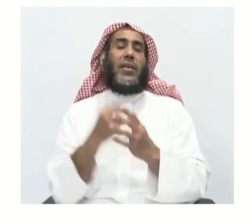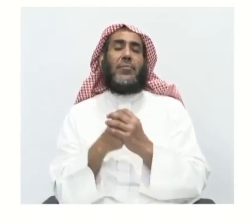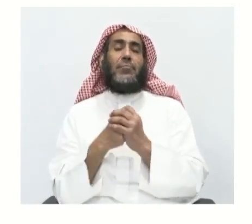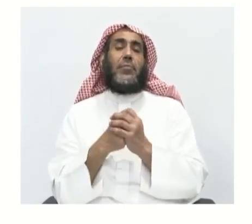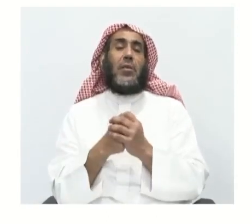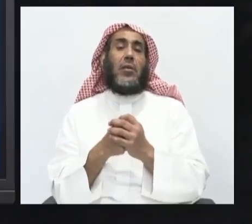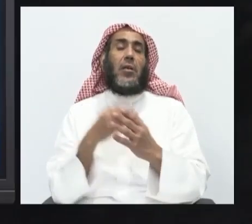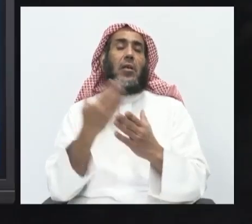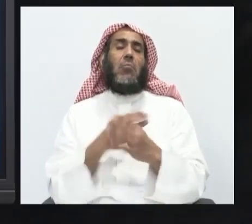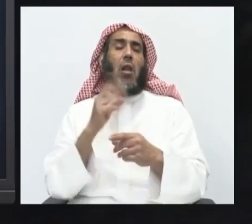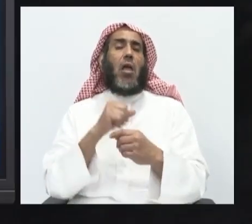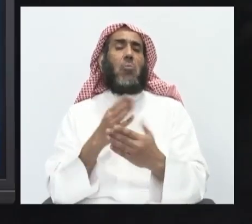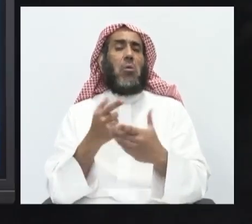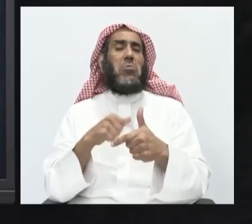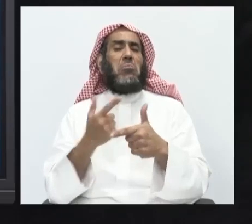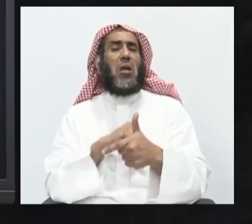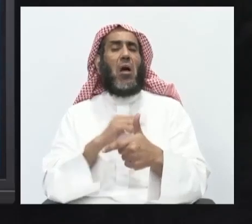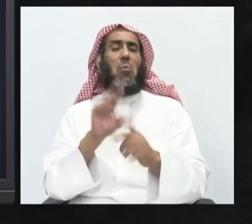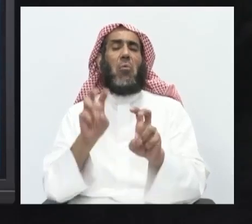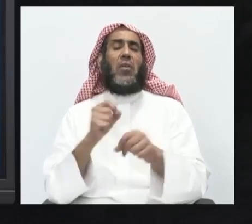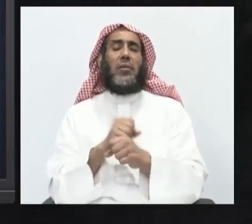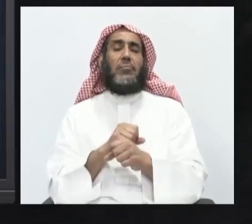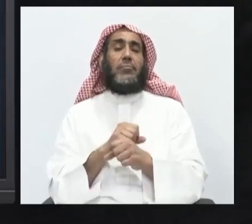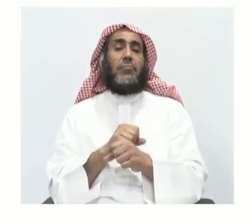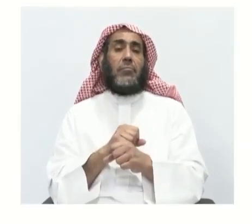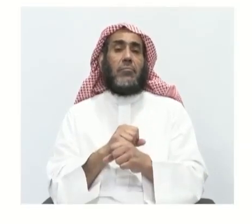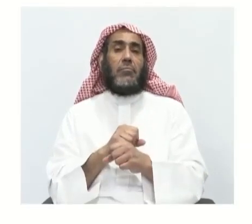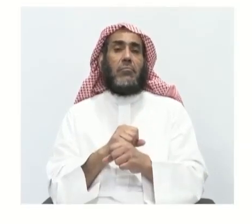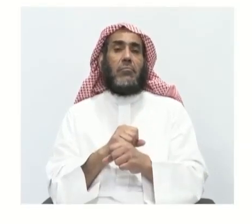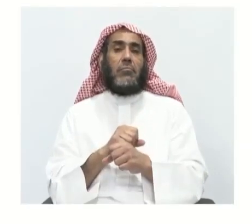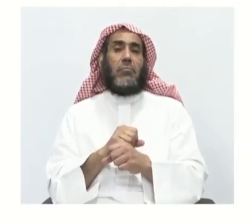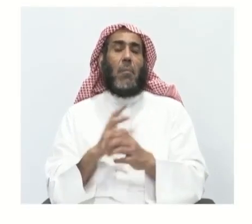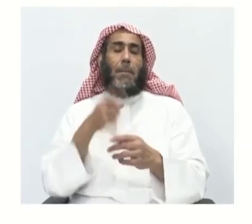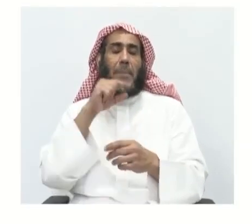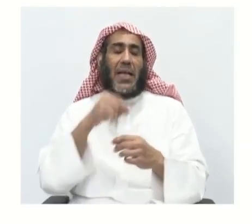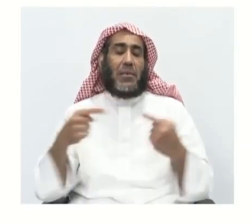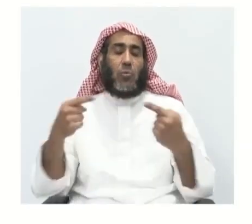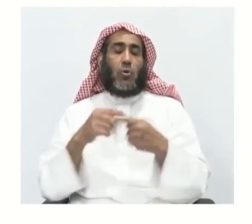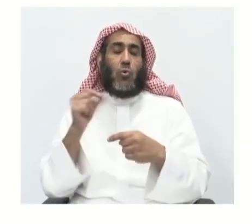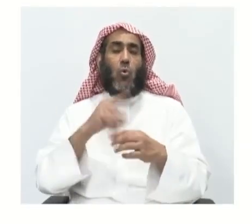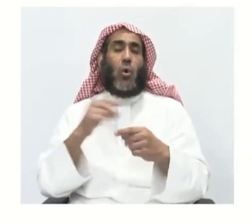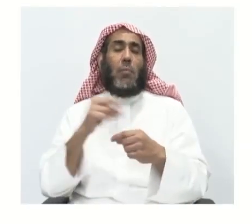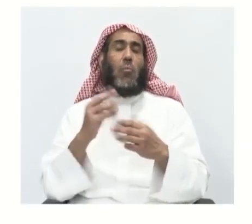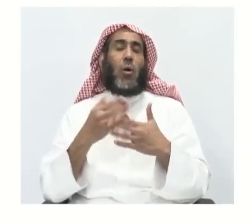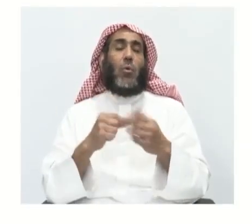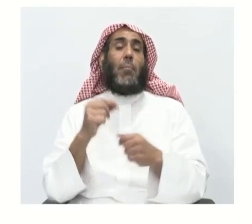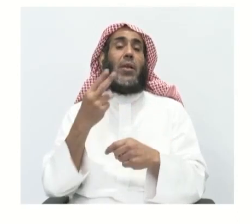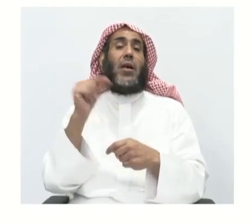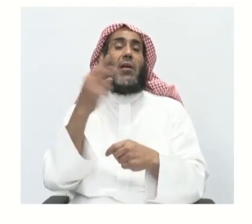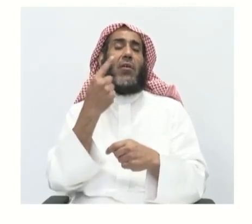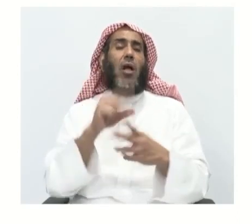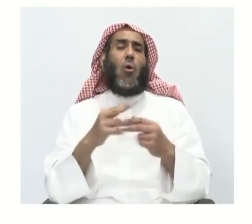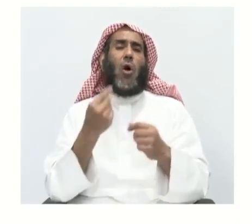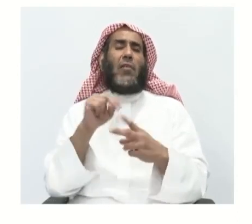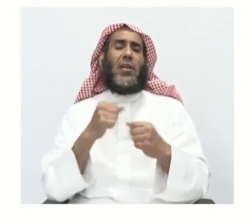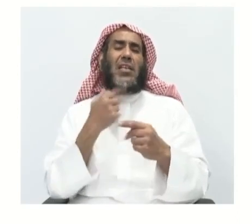واحده لانه لا يمكن البدء بها وال الوقوف عليها ما يجب وصله من الكلمات كل كلمه مكونه من حرف واحد او حرفين غير غير